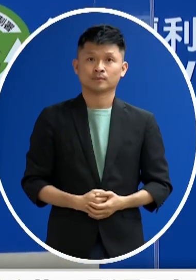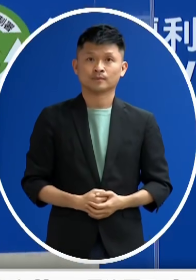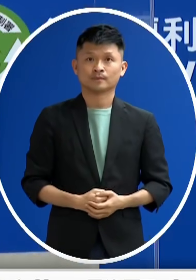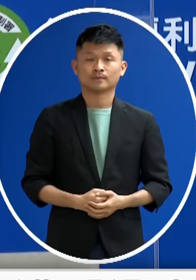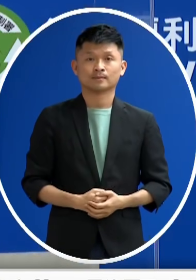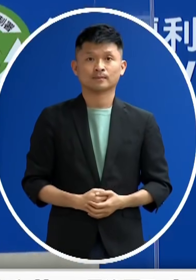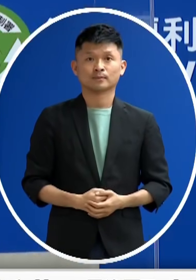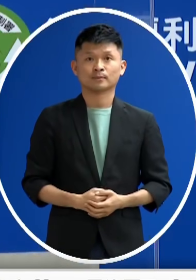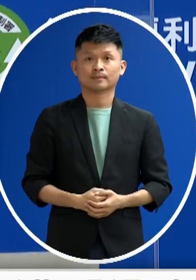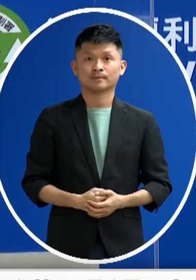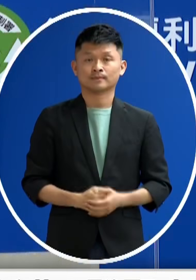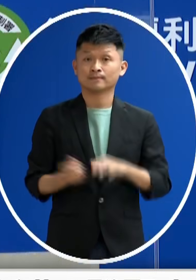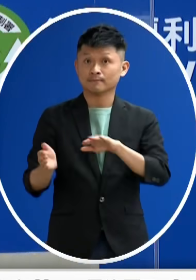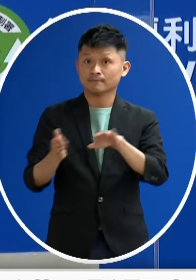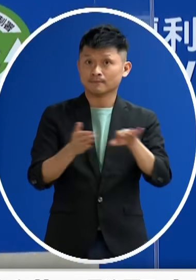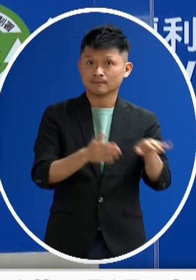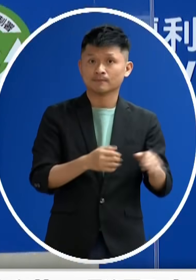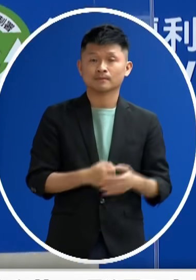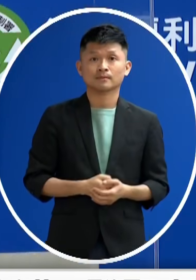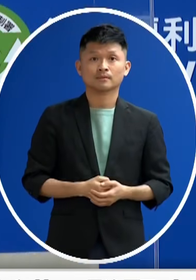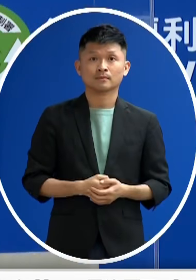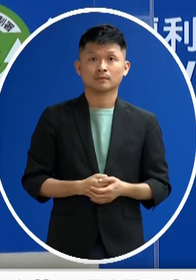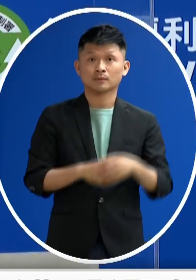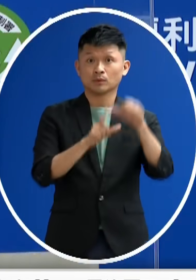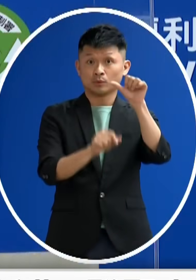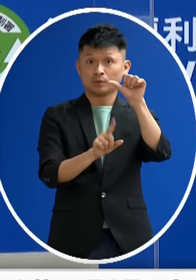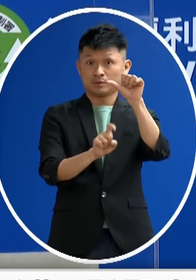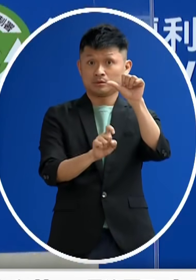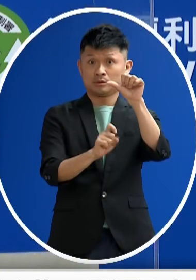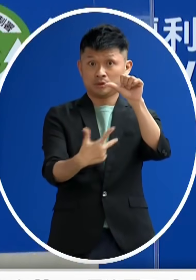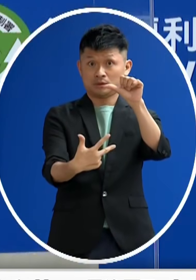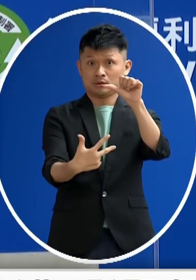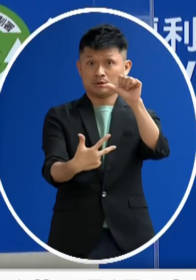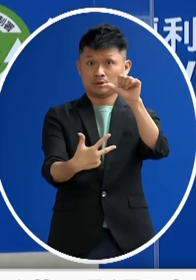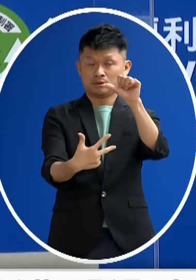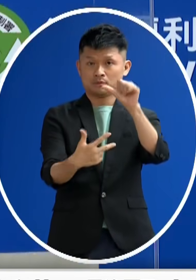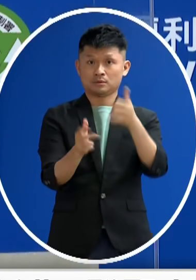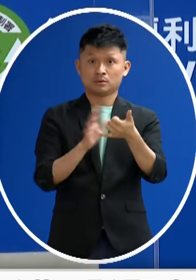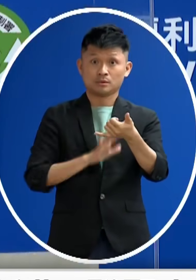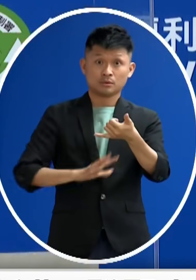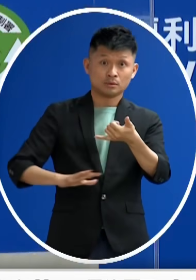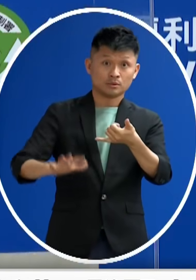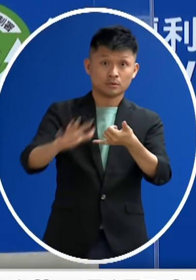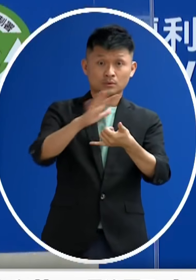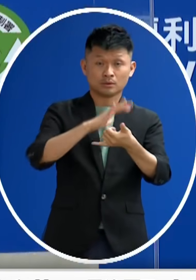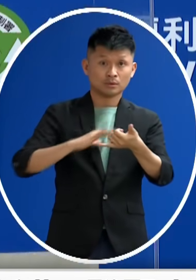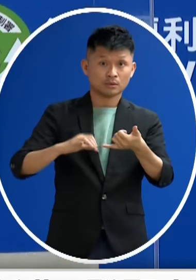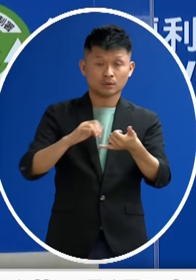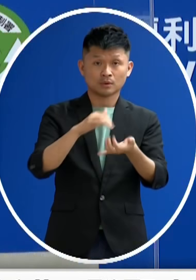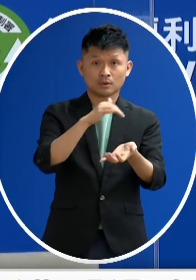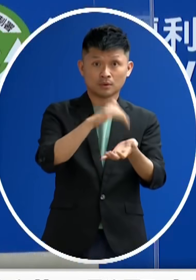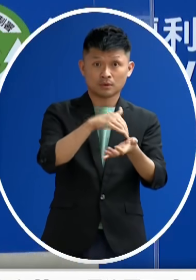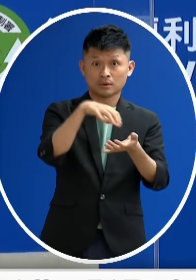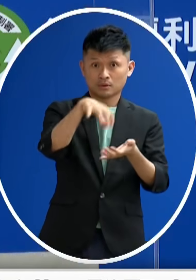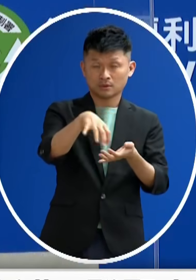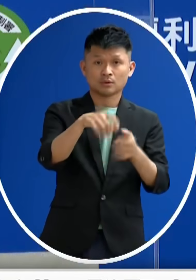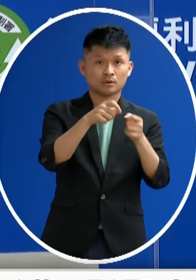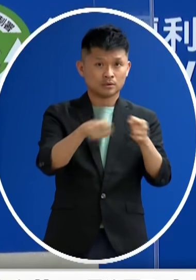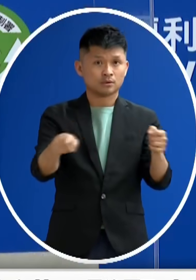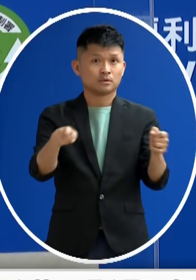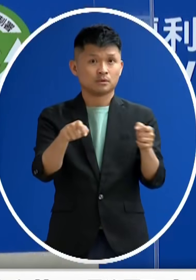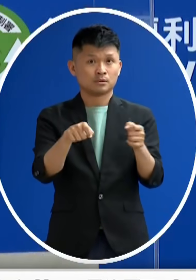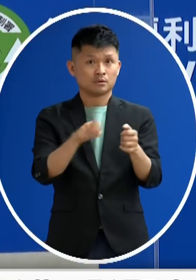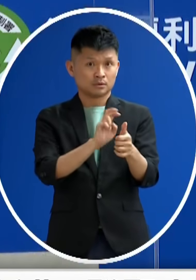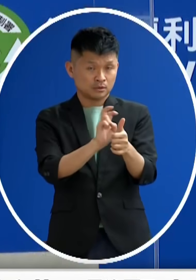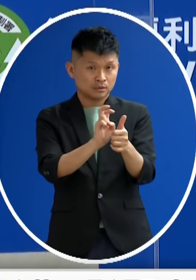好，那另外我们本来那天是到5月17日的全国医院及长照机构，那我们要